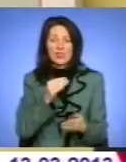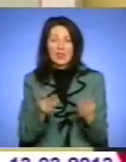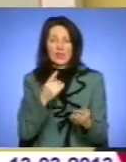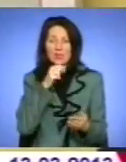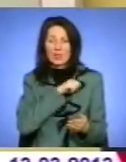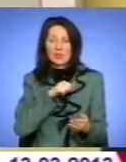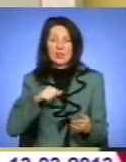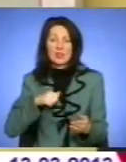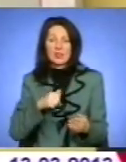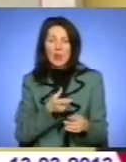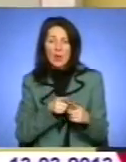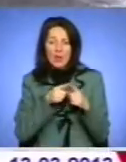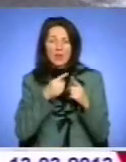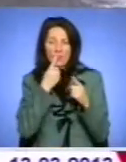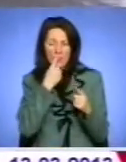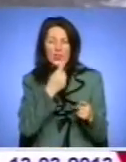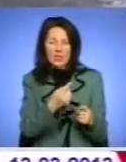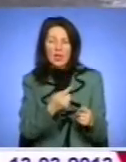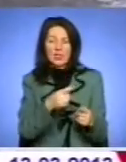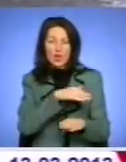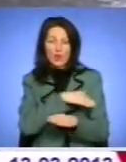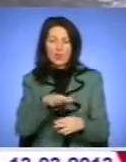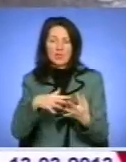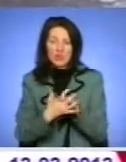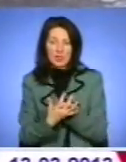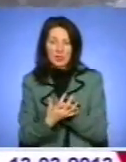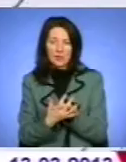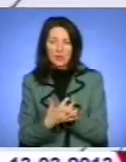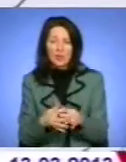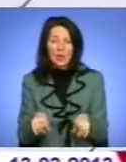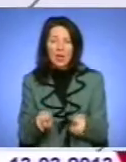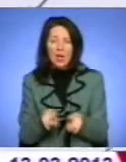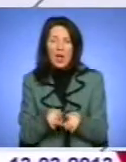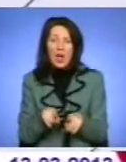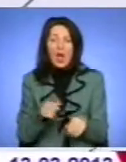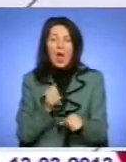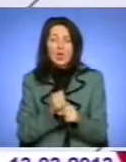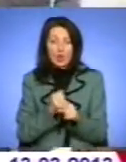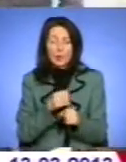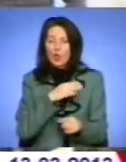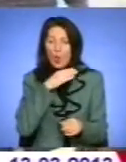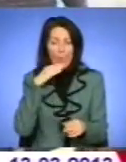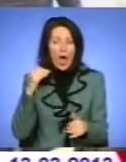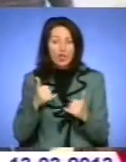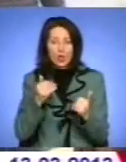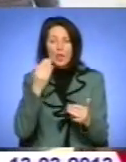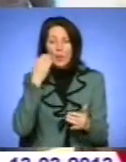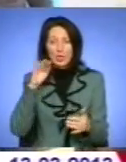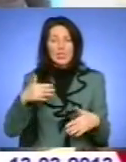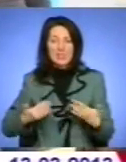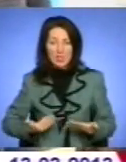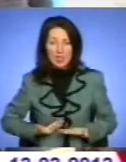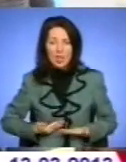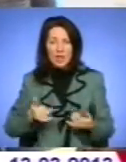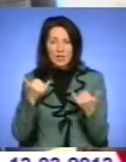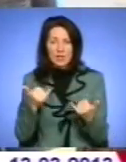самі віддалені вулиці в селі. Загалом у селі, наголошують жителі Шимківців, зроблено багато для поліпшення життя. Зараз